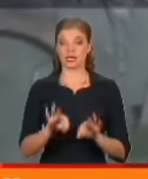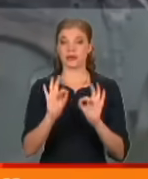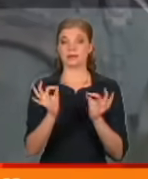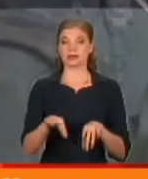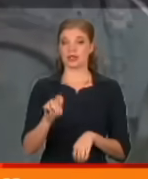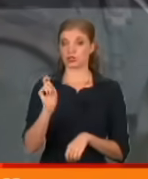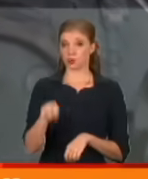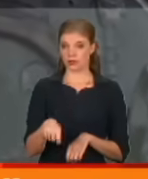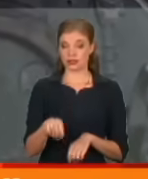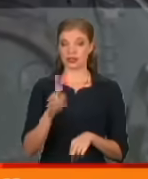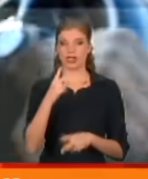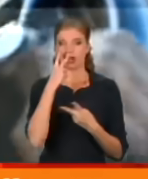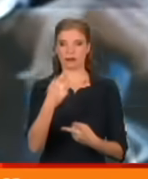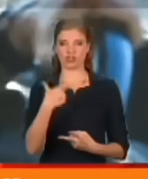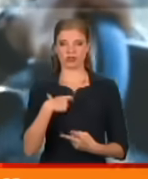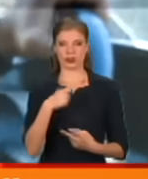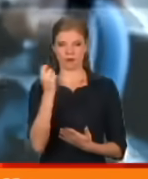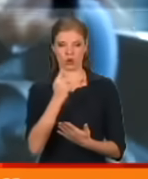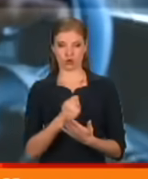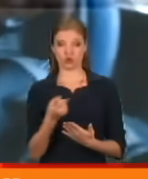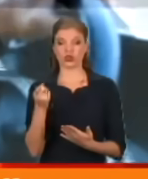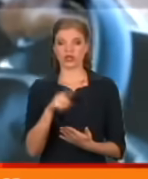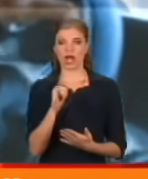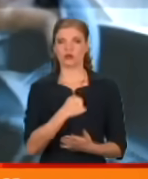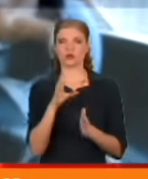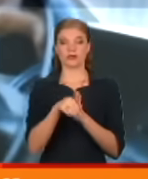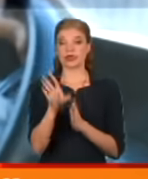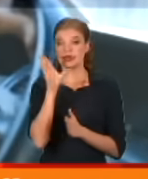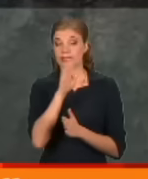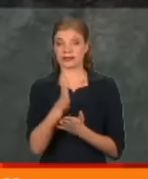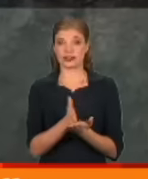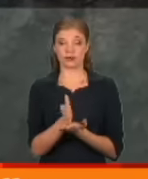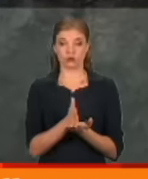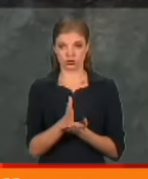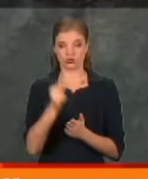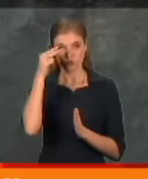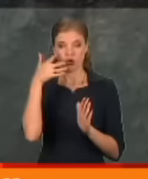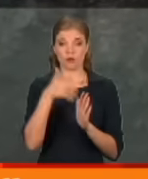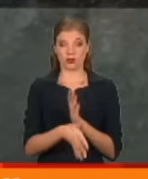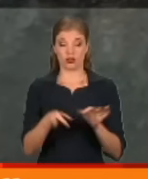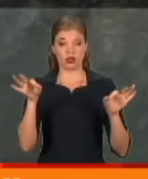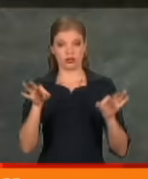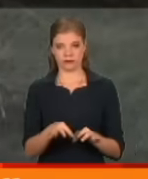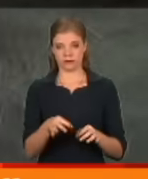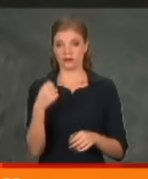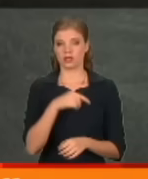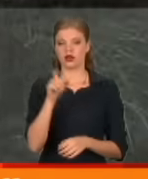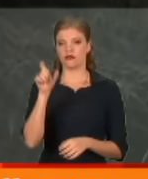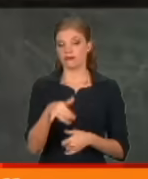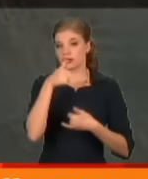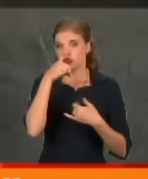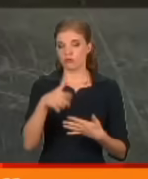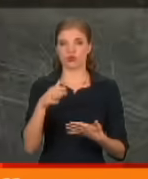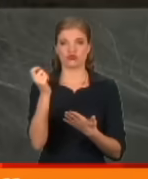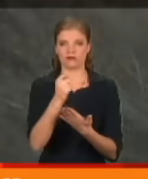Мистецтво війни – той, який бачив себе художником і навіть у війську ще не встиг послужити, опановує блискавично швидко. Він не може